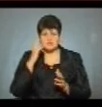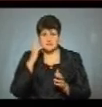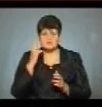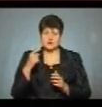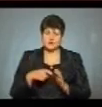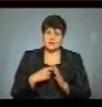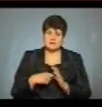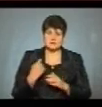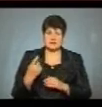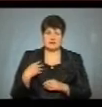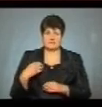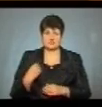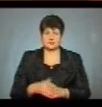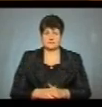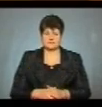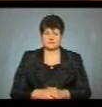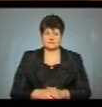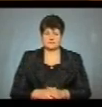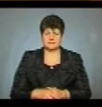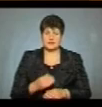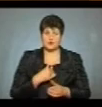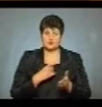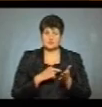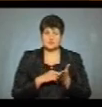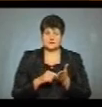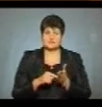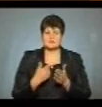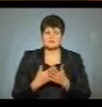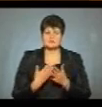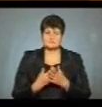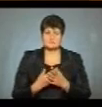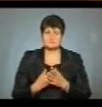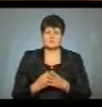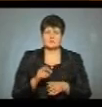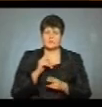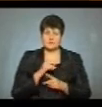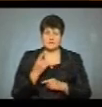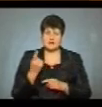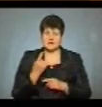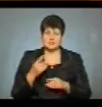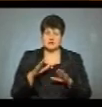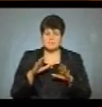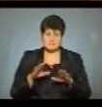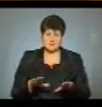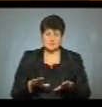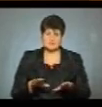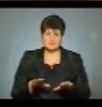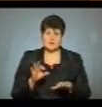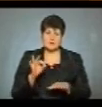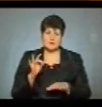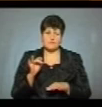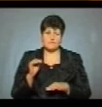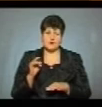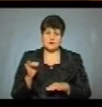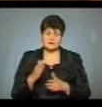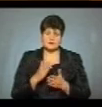та Львівщини. Хочу наголосити на типових помилках. Перше місце в хіт-параді орфографічних